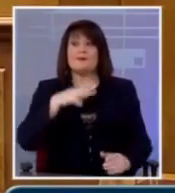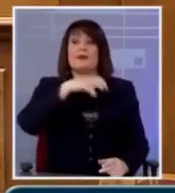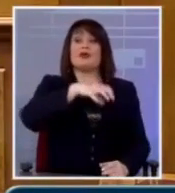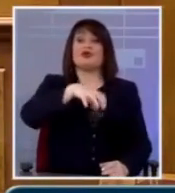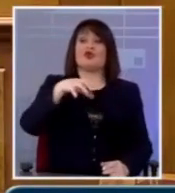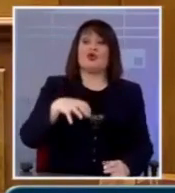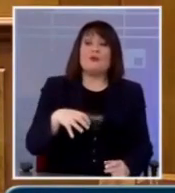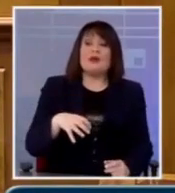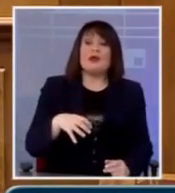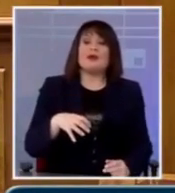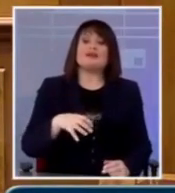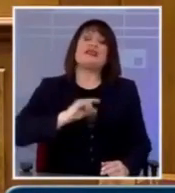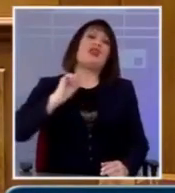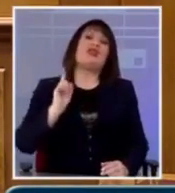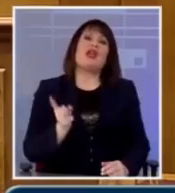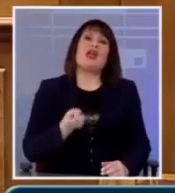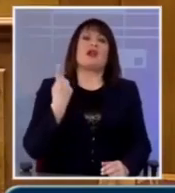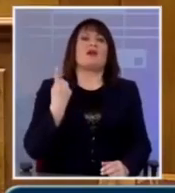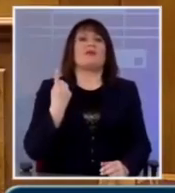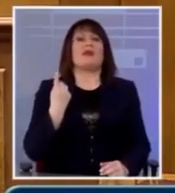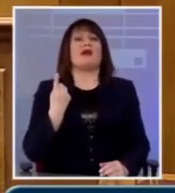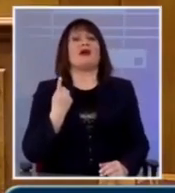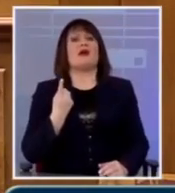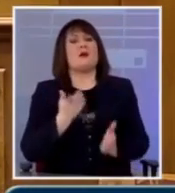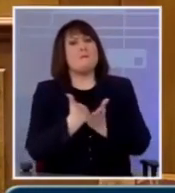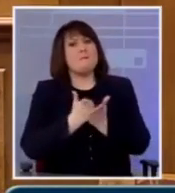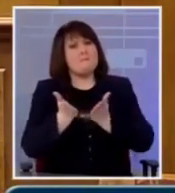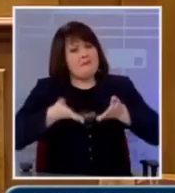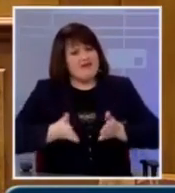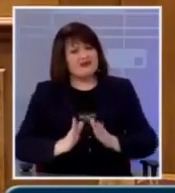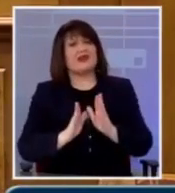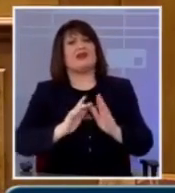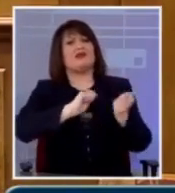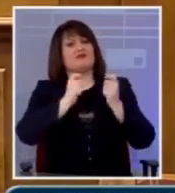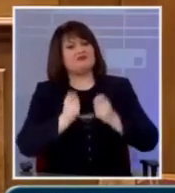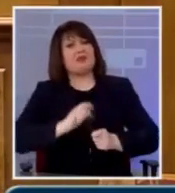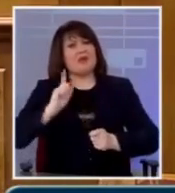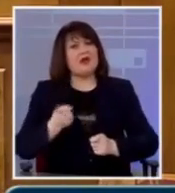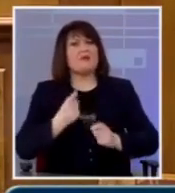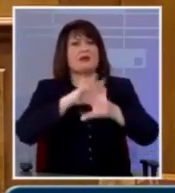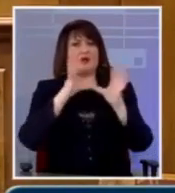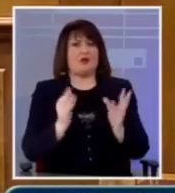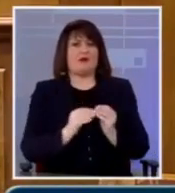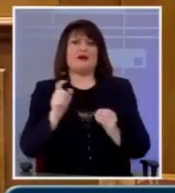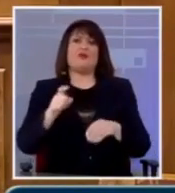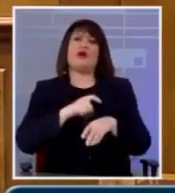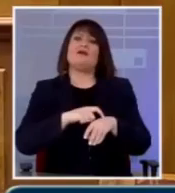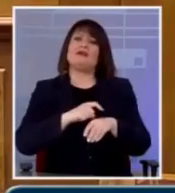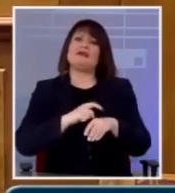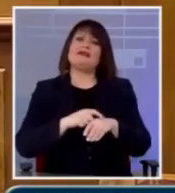της εξειδικευμένης θεραπείας με ευτικής αποθεραπείας και αποκατάστασης που σήμερα είναι στην πλειοψηφία